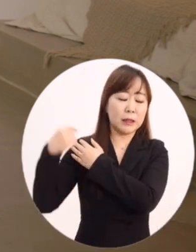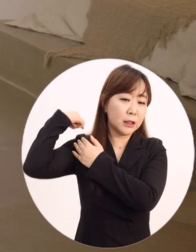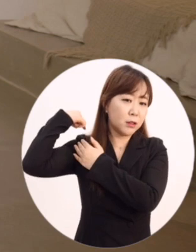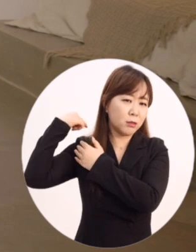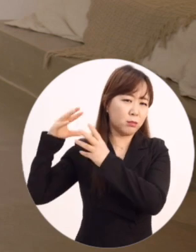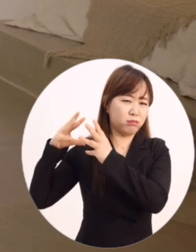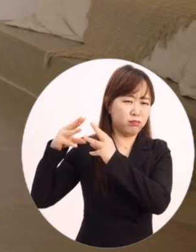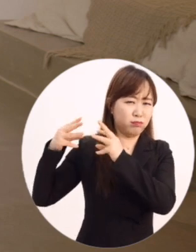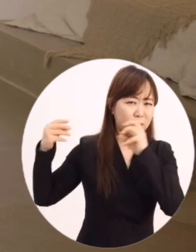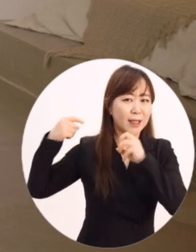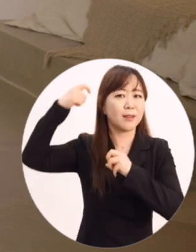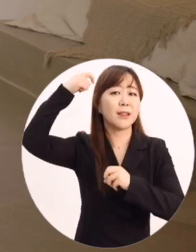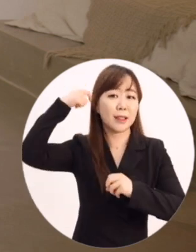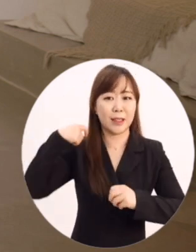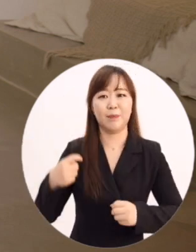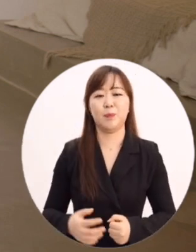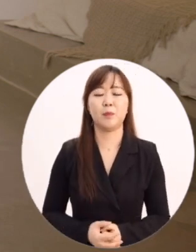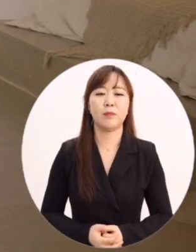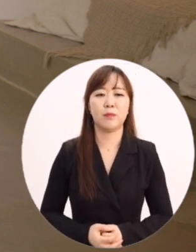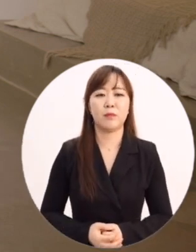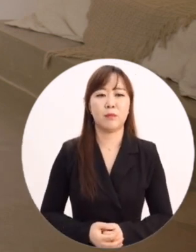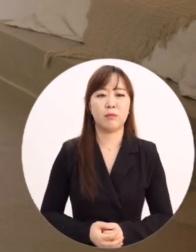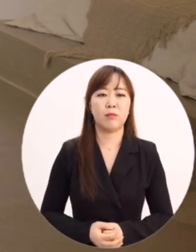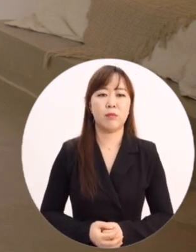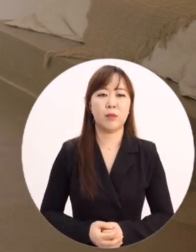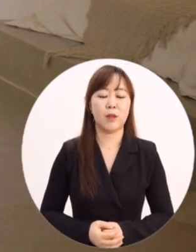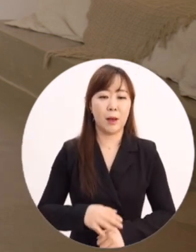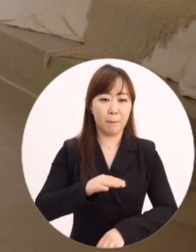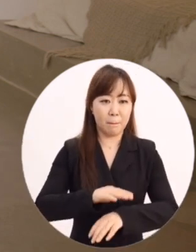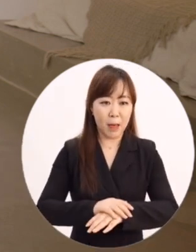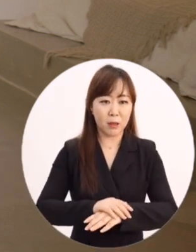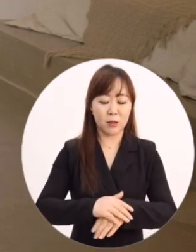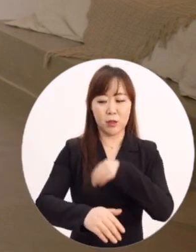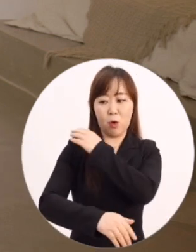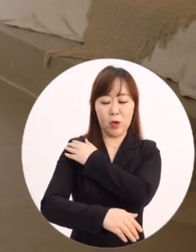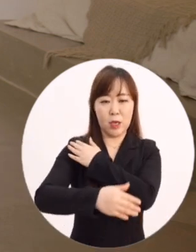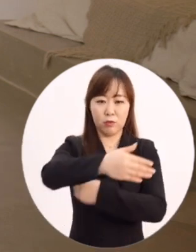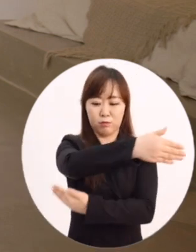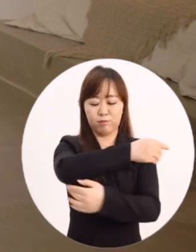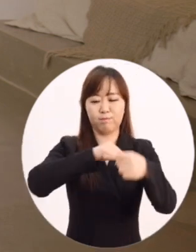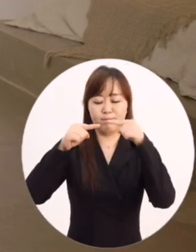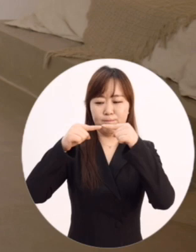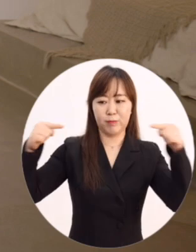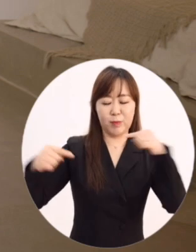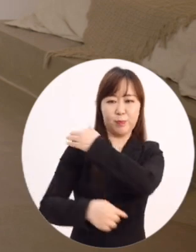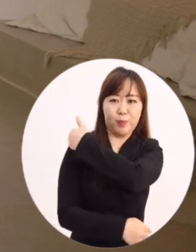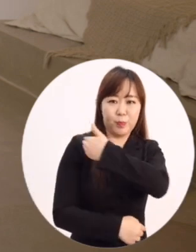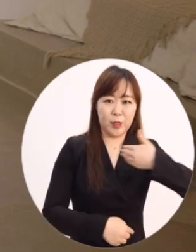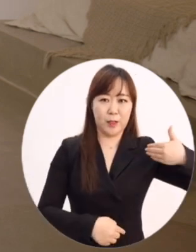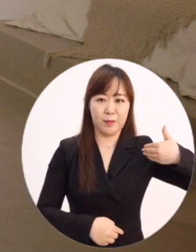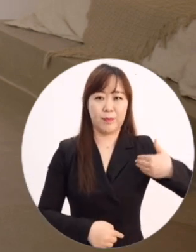늘어나는 느낌이 들도록 합니다. 팔은 어깨와 일직선이 되도록 합니다.